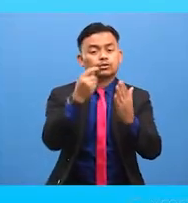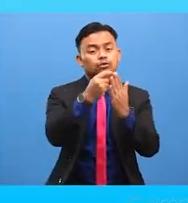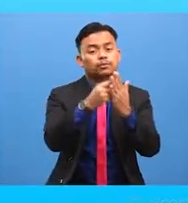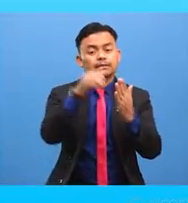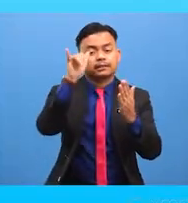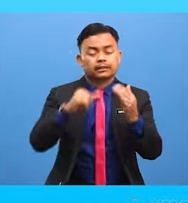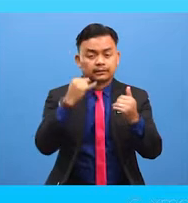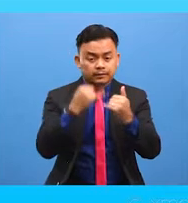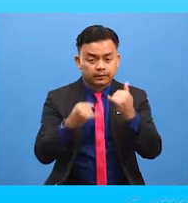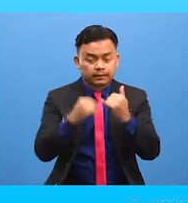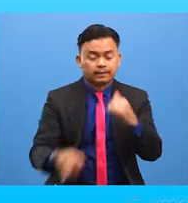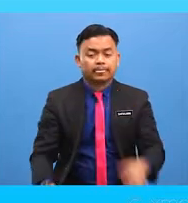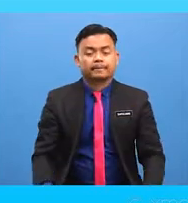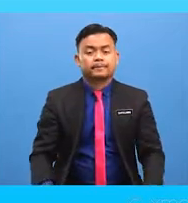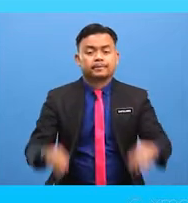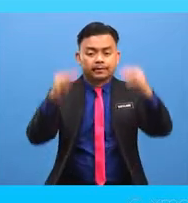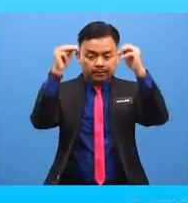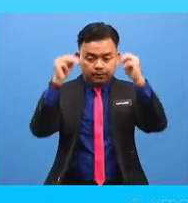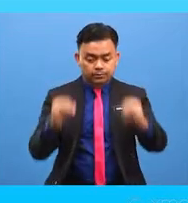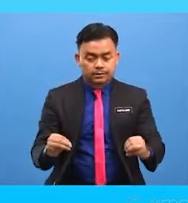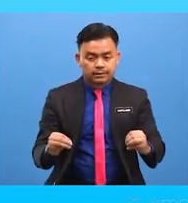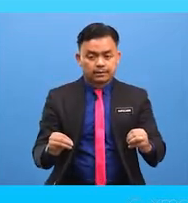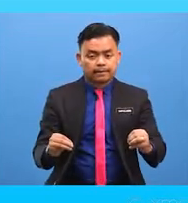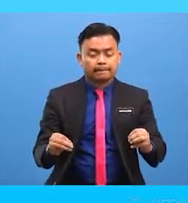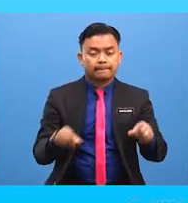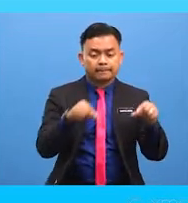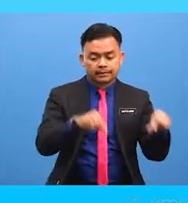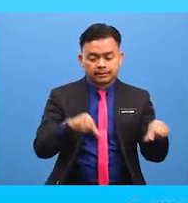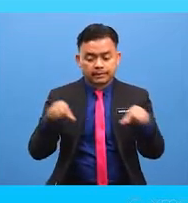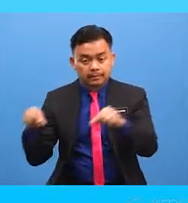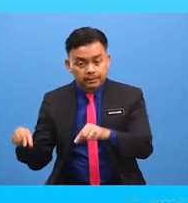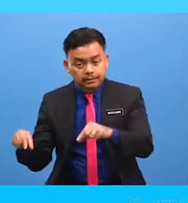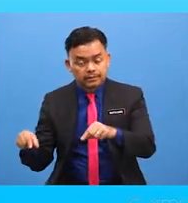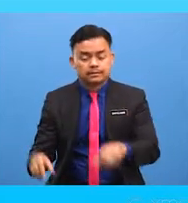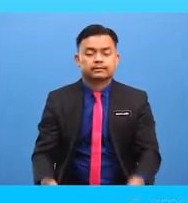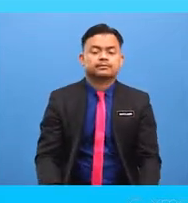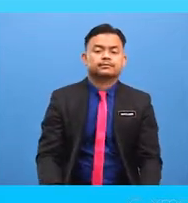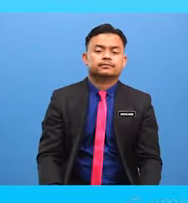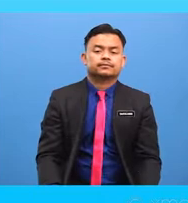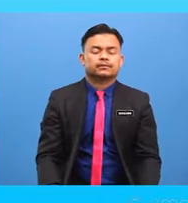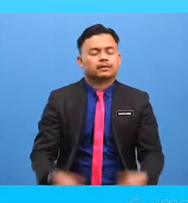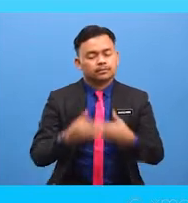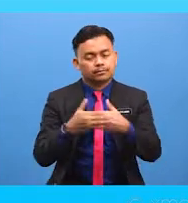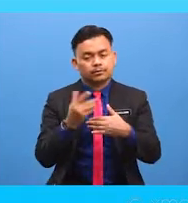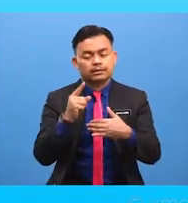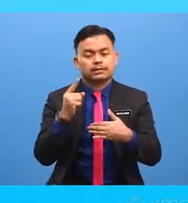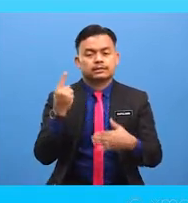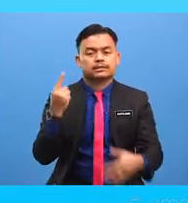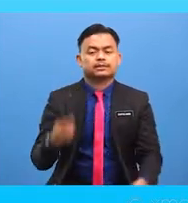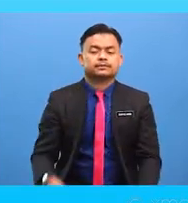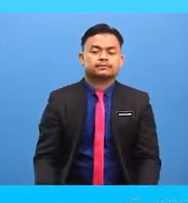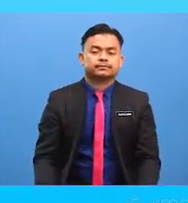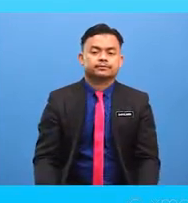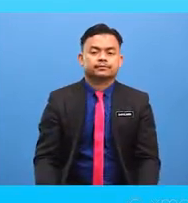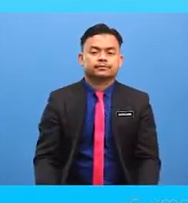terakhir, iaitu manusia bergerak balas terhadap rangsangan. Topik ini mudah sahaja untuk difahami.